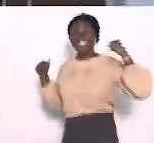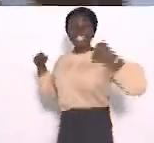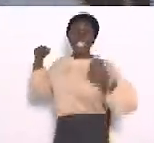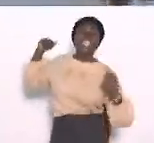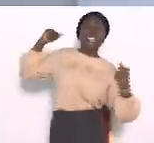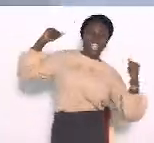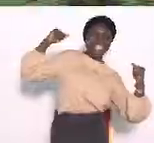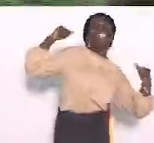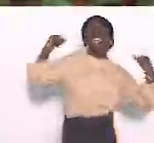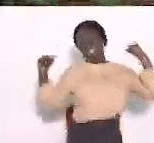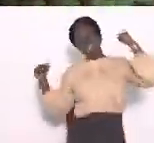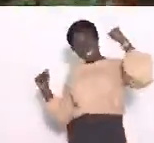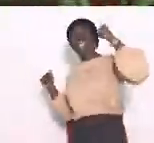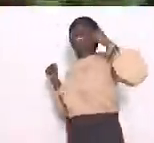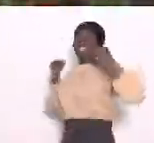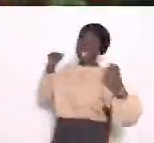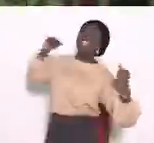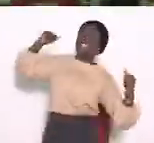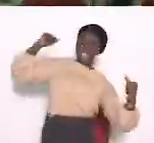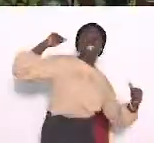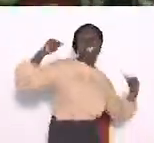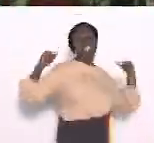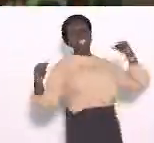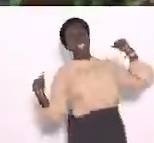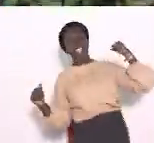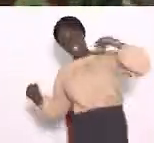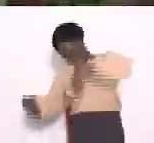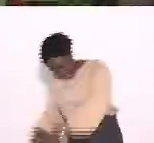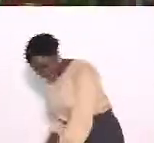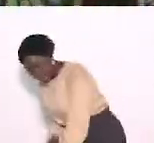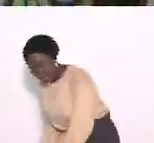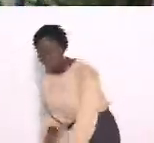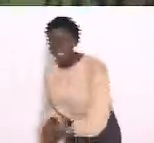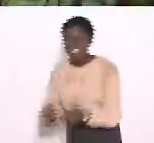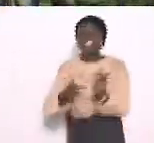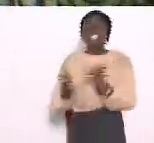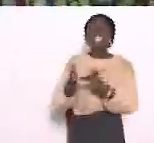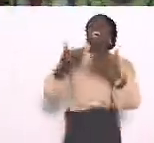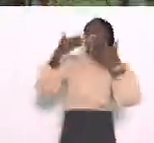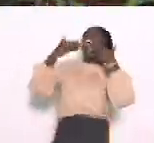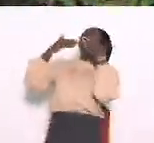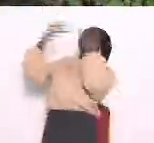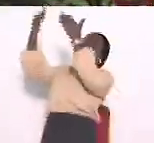samaama sema sema sema Yesu Mo